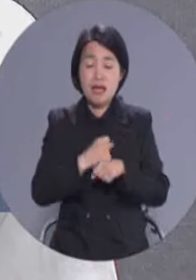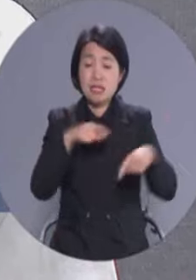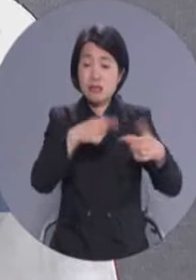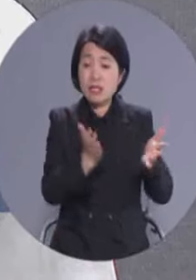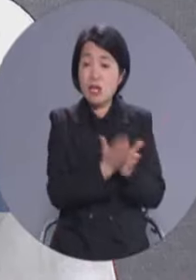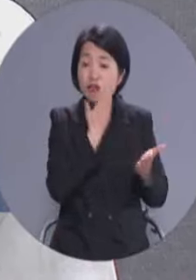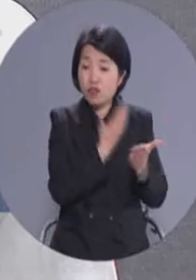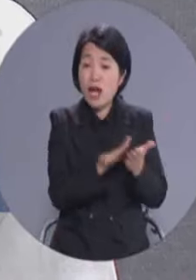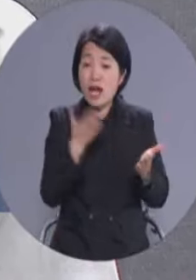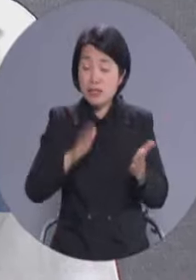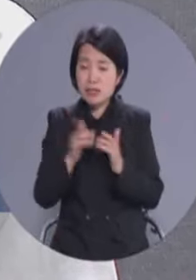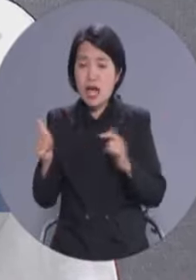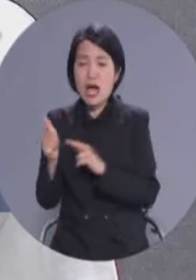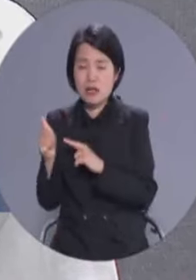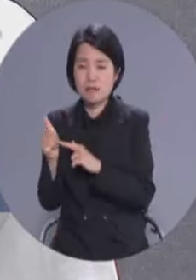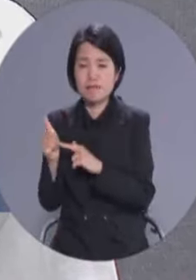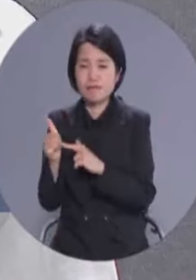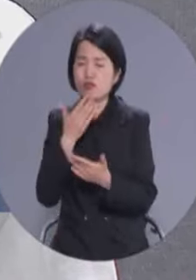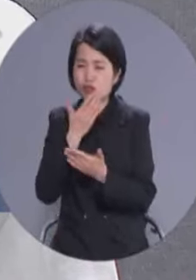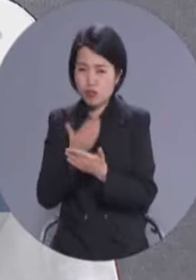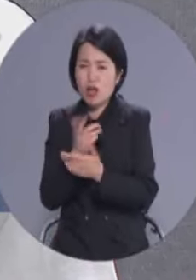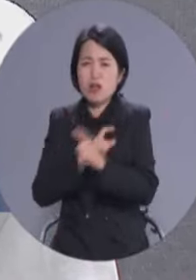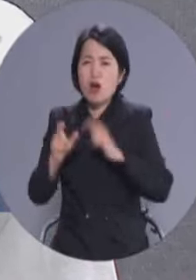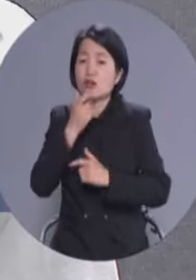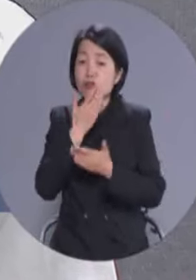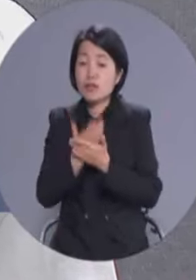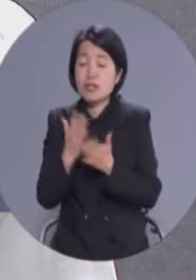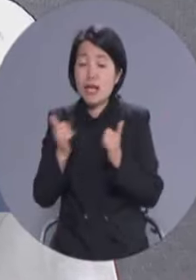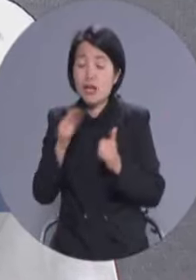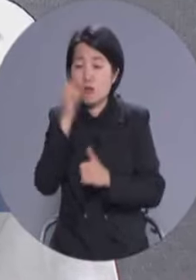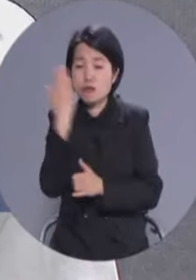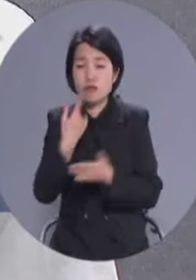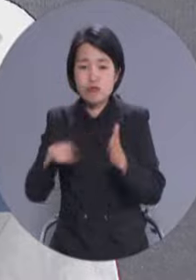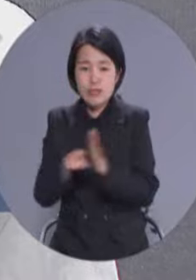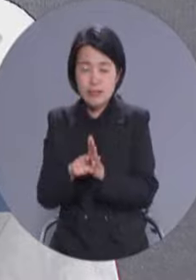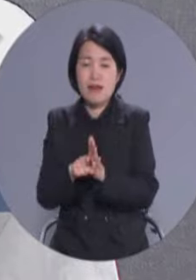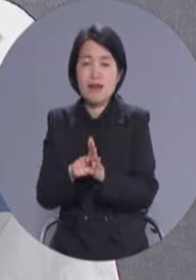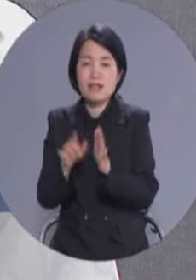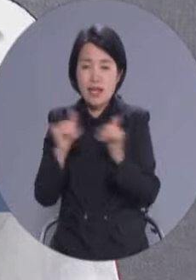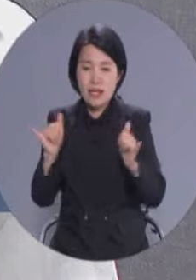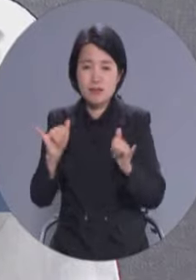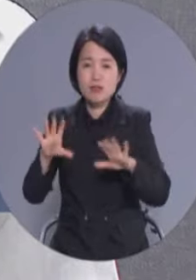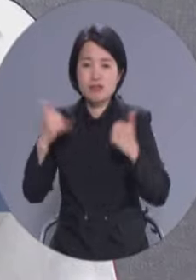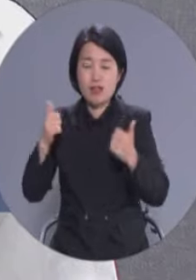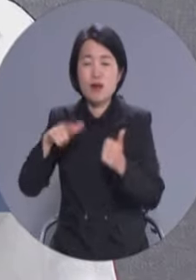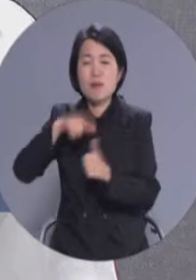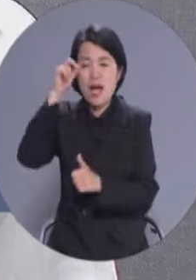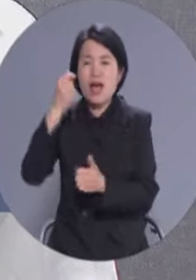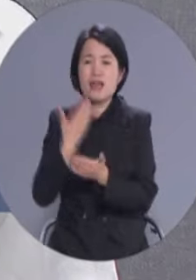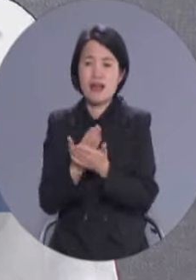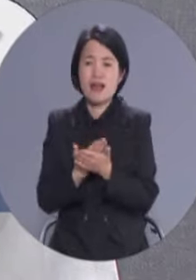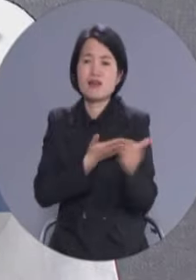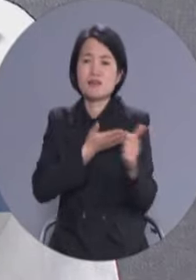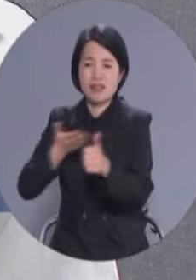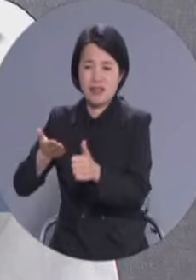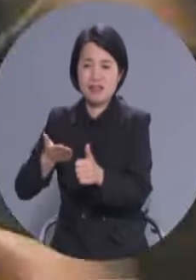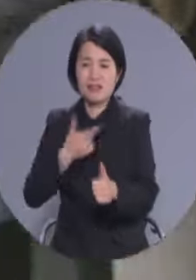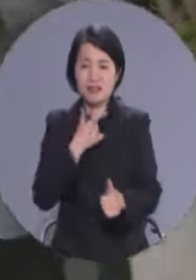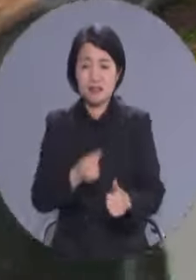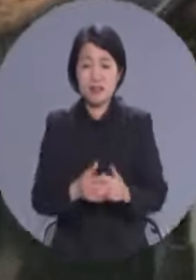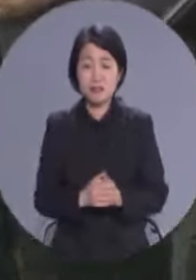좀 보고 여수를 위해서 일할 수 있는 이런 사람을 국회의원으로 좀 선택하자는 호소를 드리려고